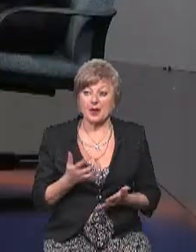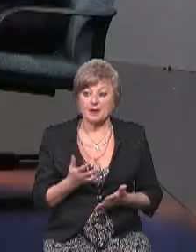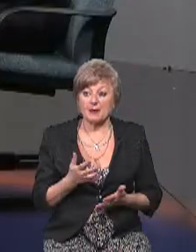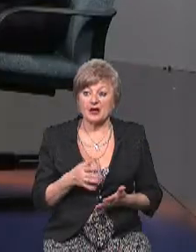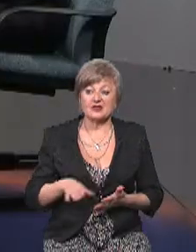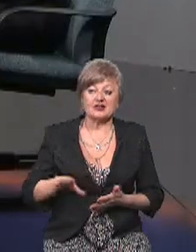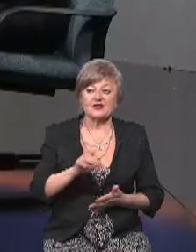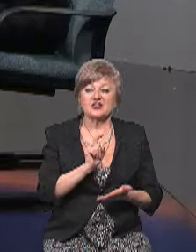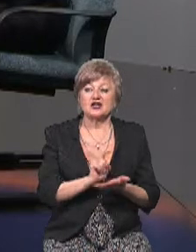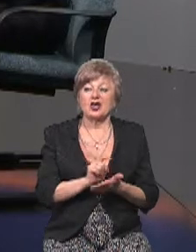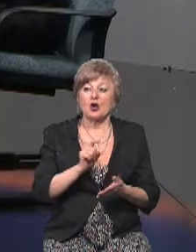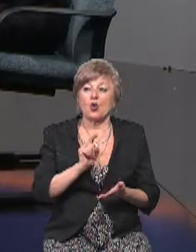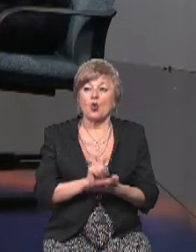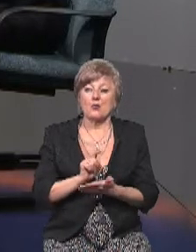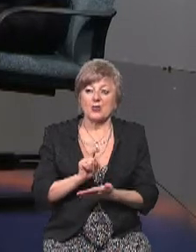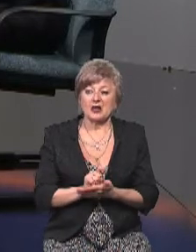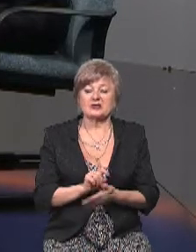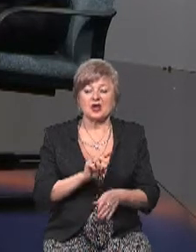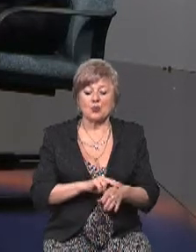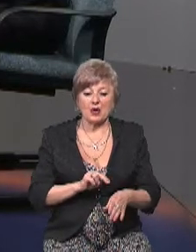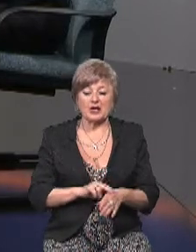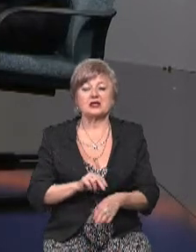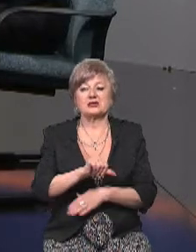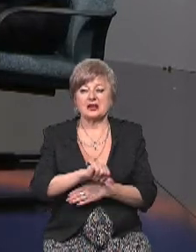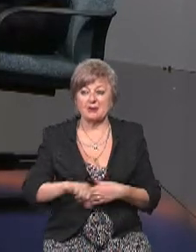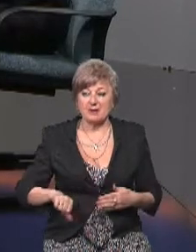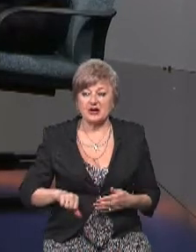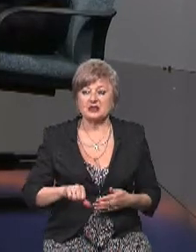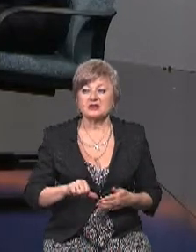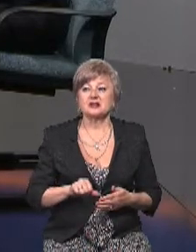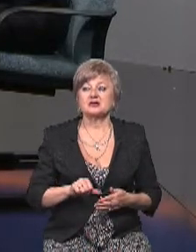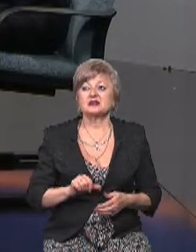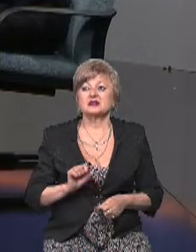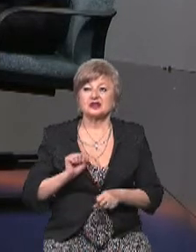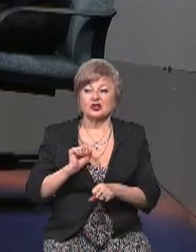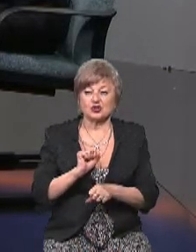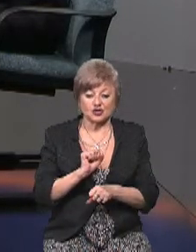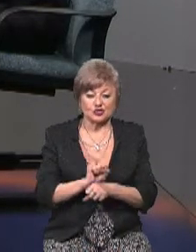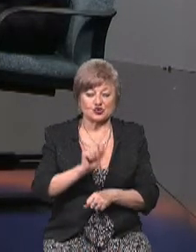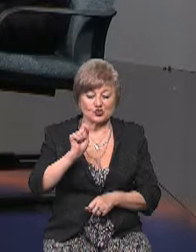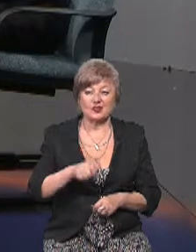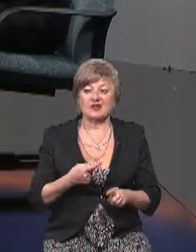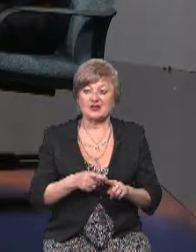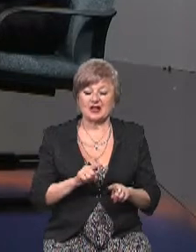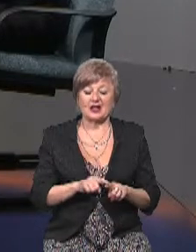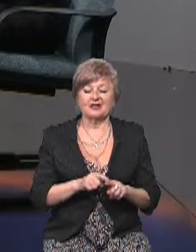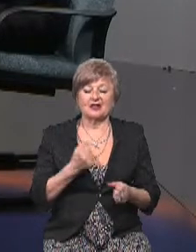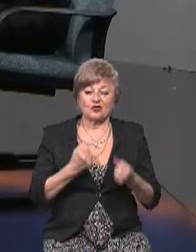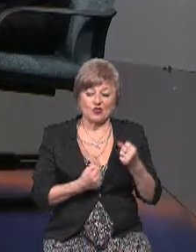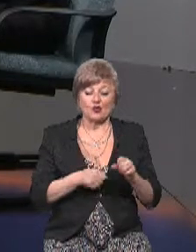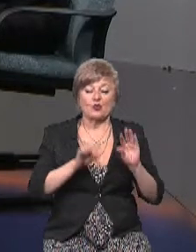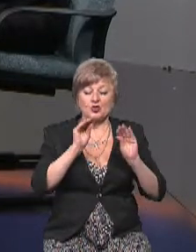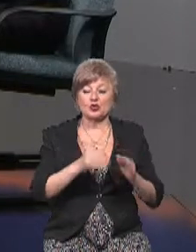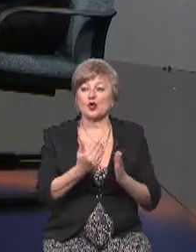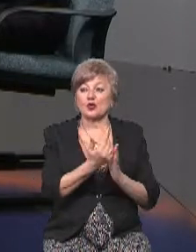всі повноваження і в патрульної поліції, і в митниці, щоб зупинити даний автомобіль і скласти протоколи.